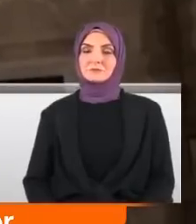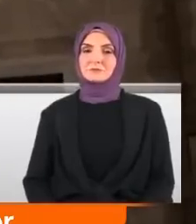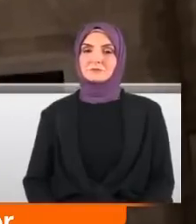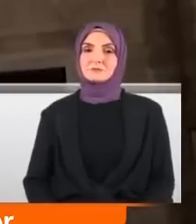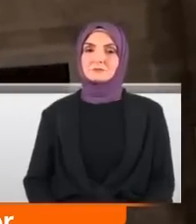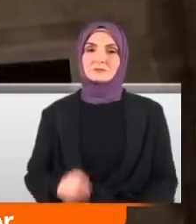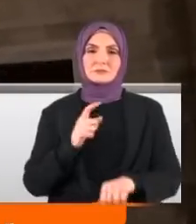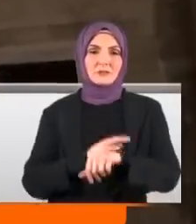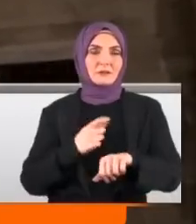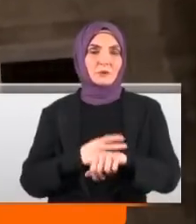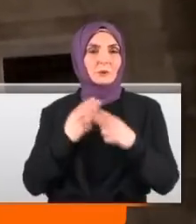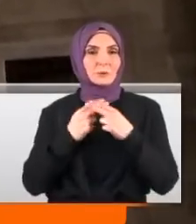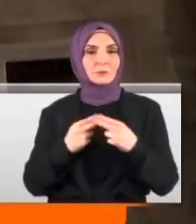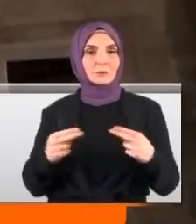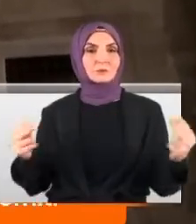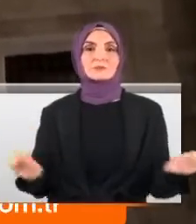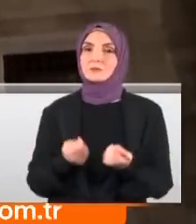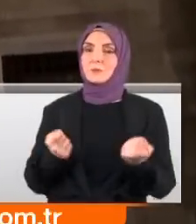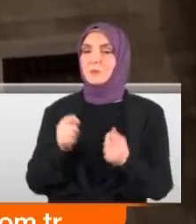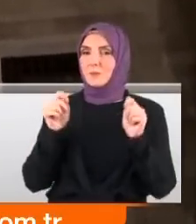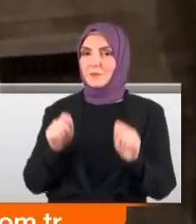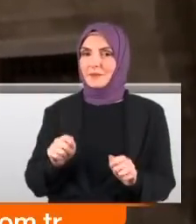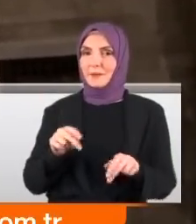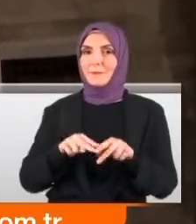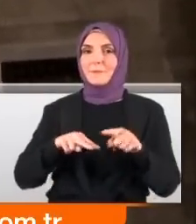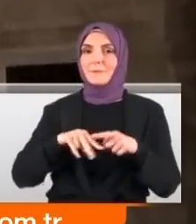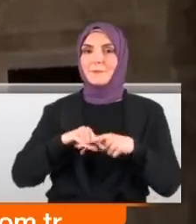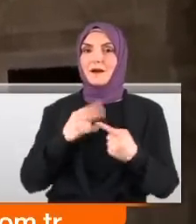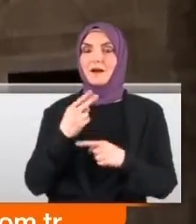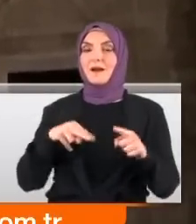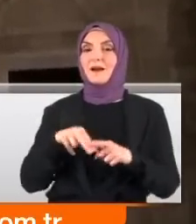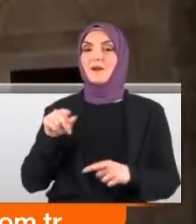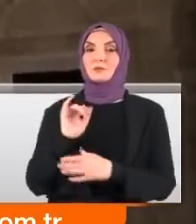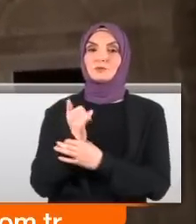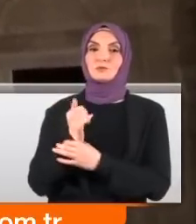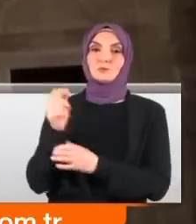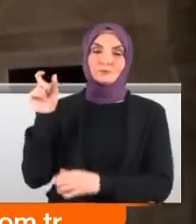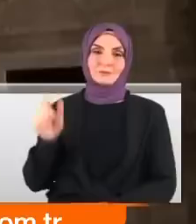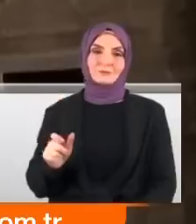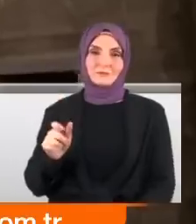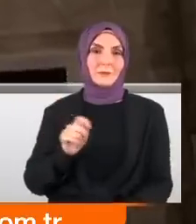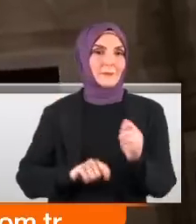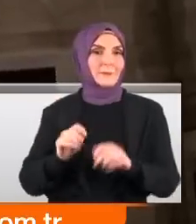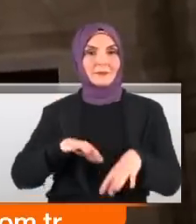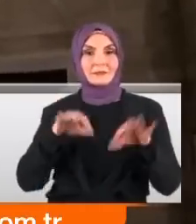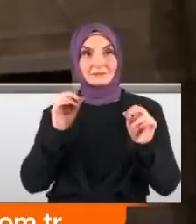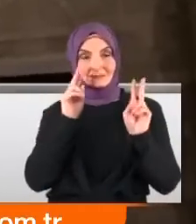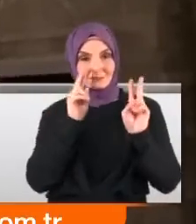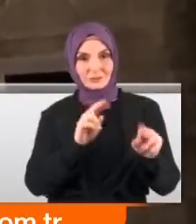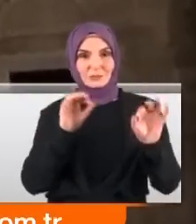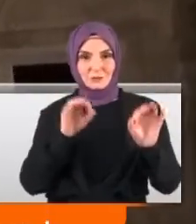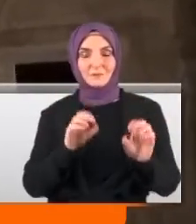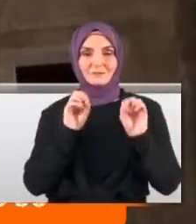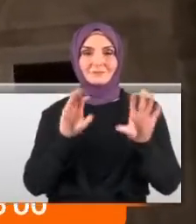Saatlerce çalıştılar ve işte mahya ustalarının eseri. Şu anda Süleymaniye Camii'nde ışıklı yazılar, o mahya yanıyor